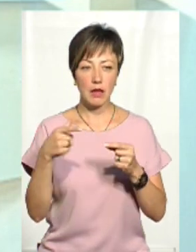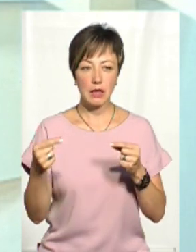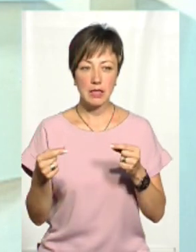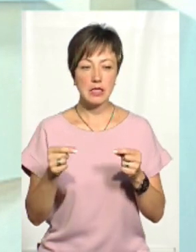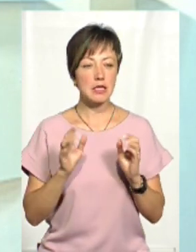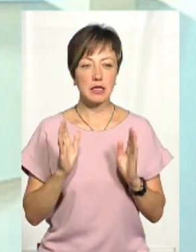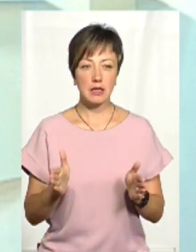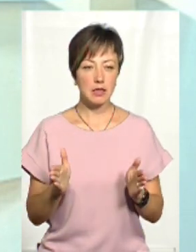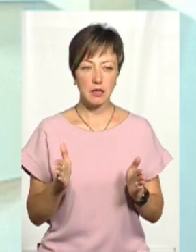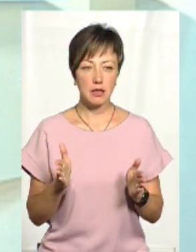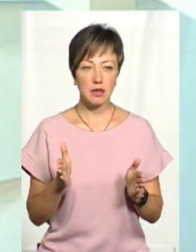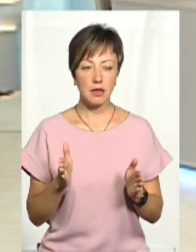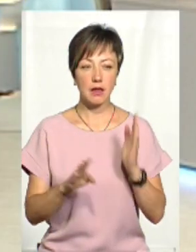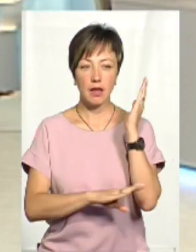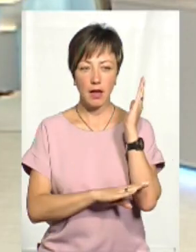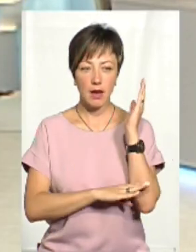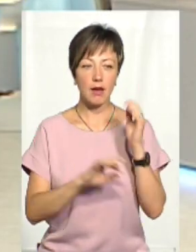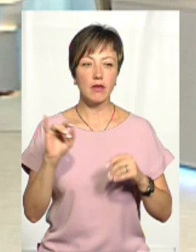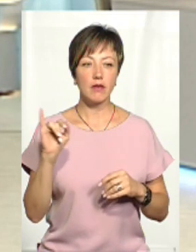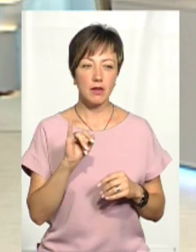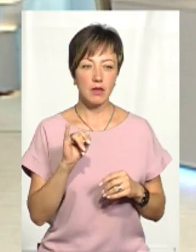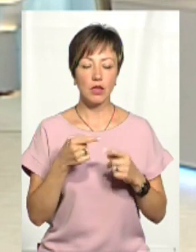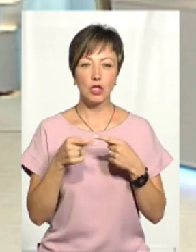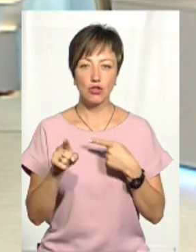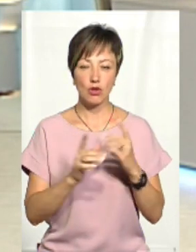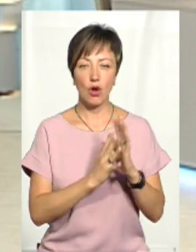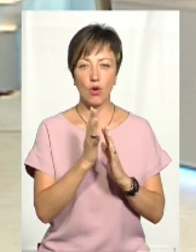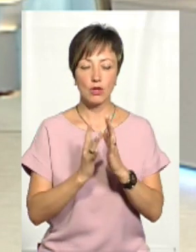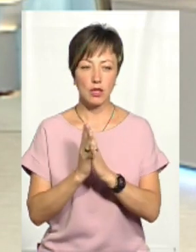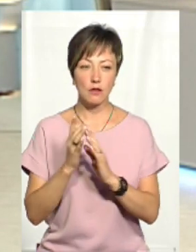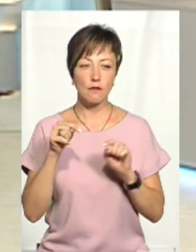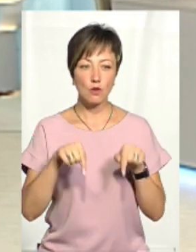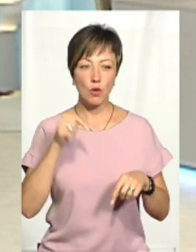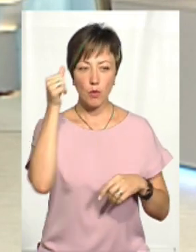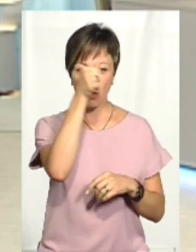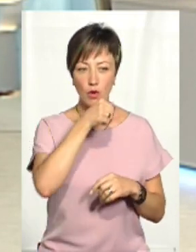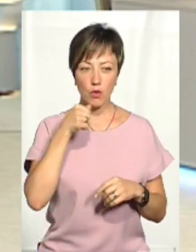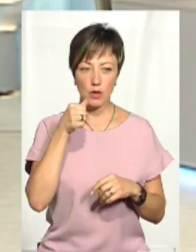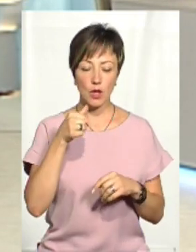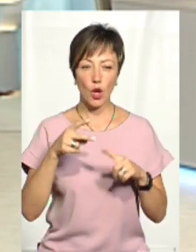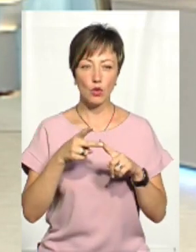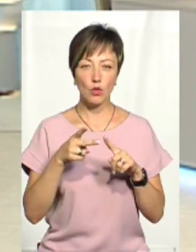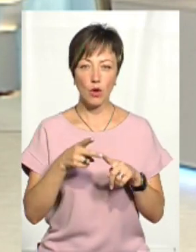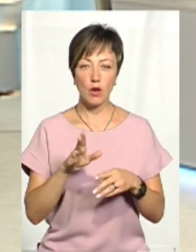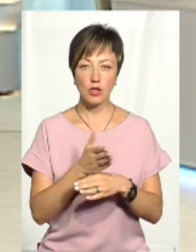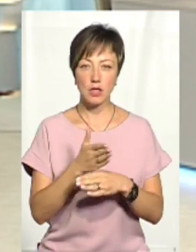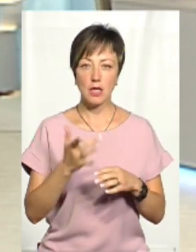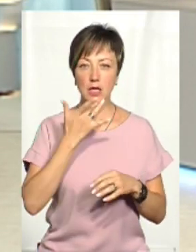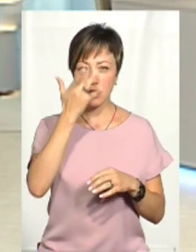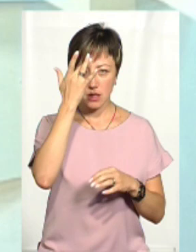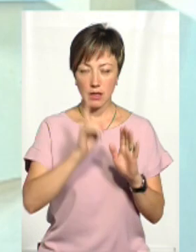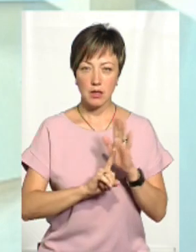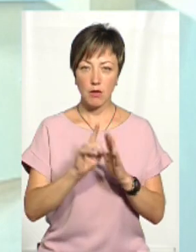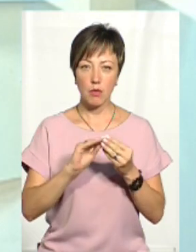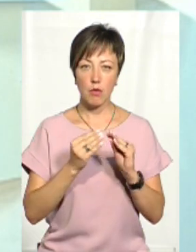тільки дерев, а й іншої рослинності. У цьому році, в другій половині літа, настала